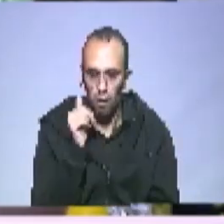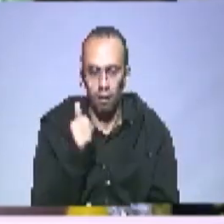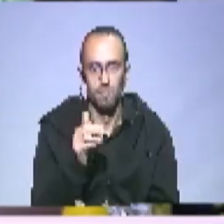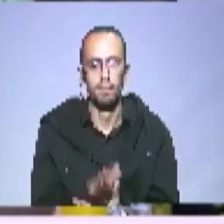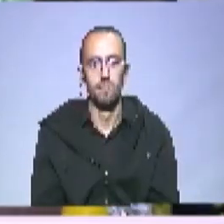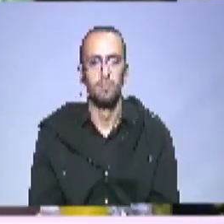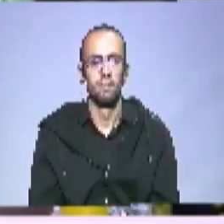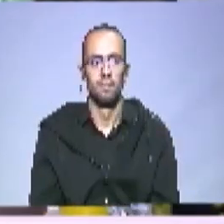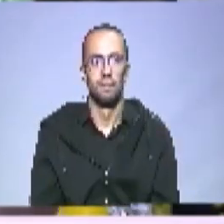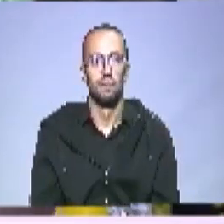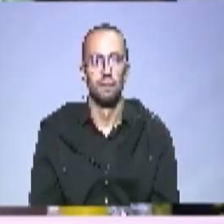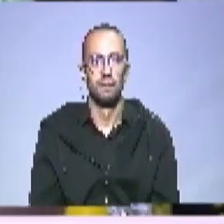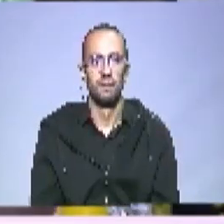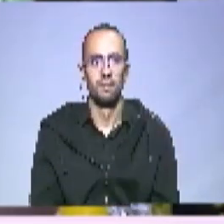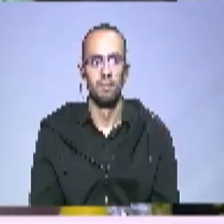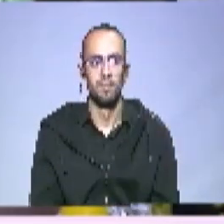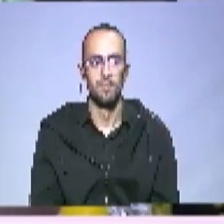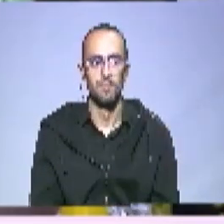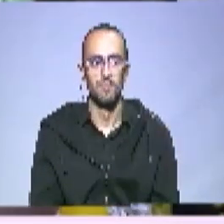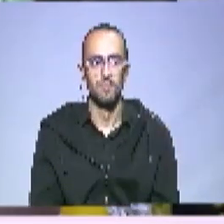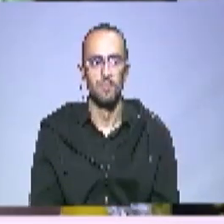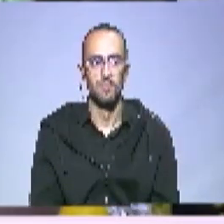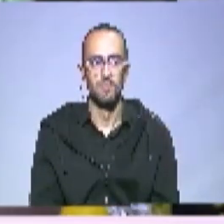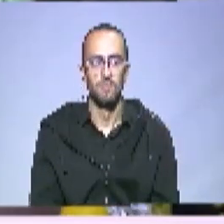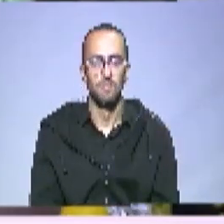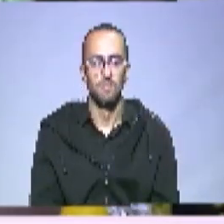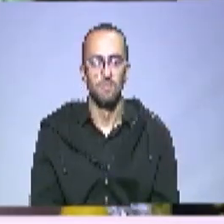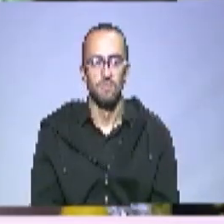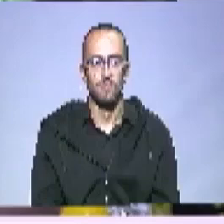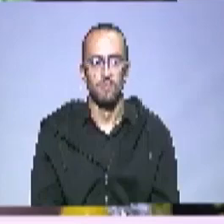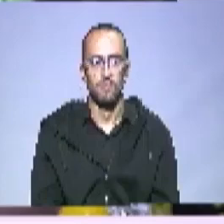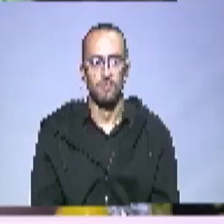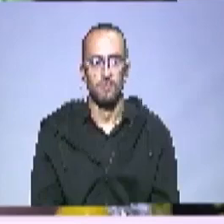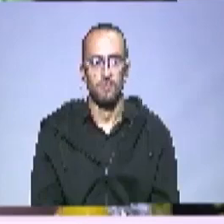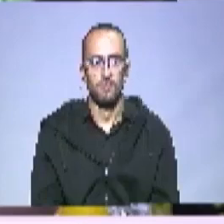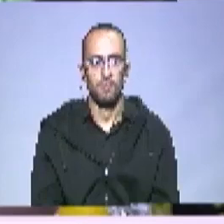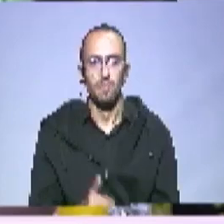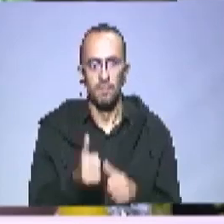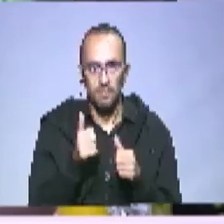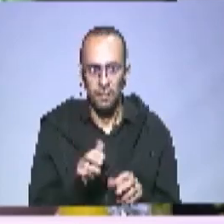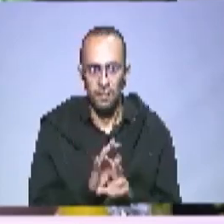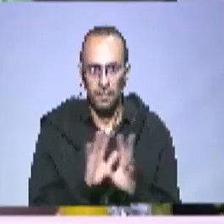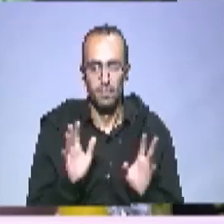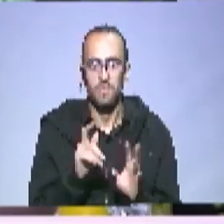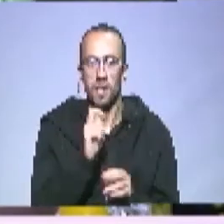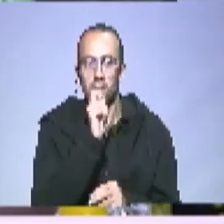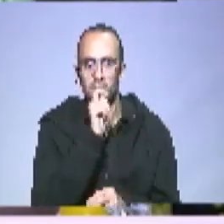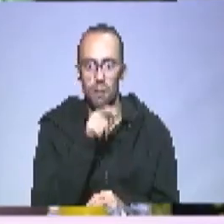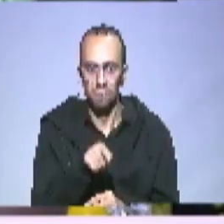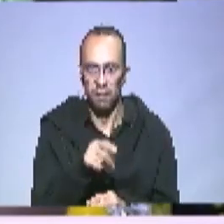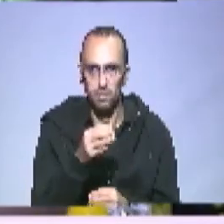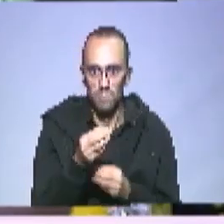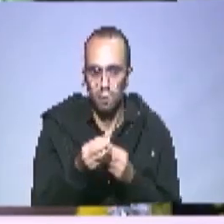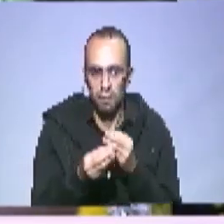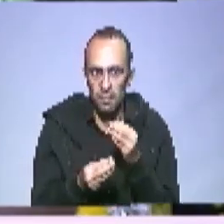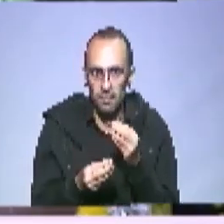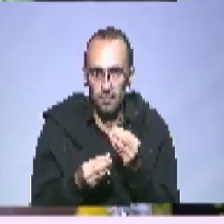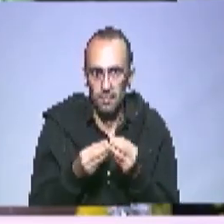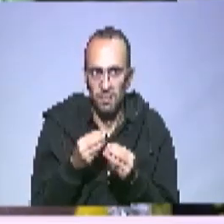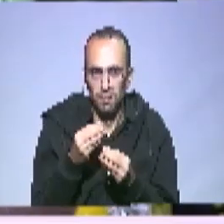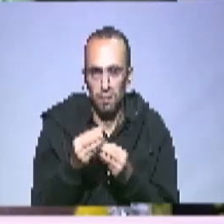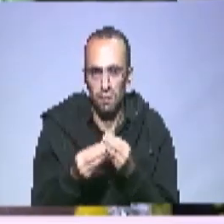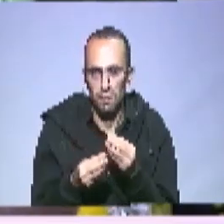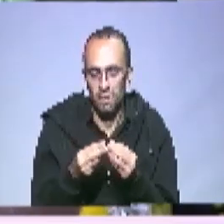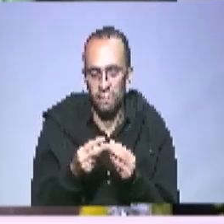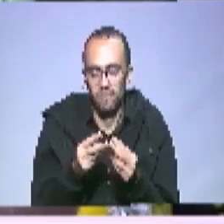الله، وهتاخدوا حاجات كتير حلوه يعني. خلاص ابتدينا البصله كده، ابتدت ريحتها تطلع معانا وابتدى